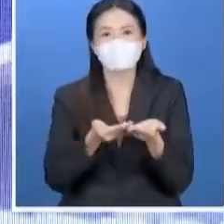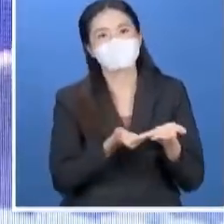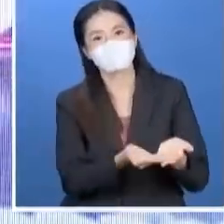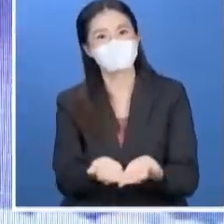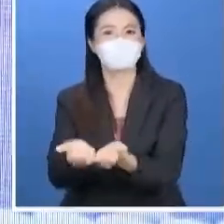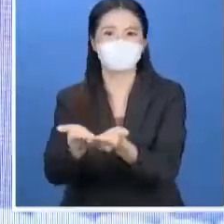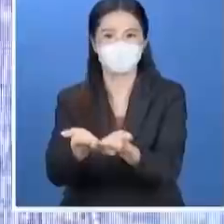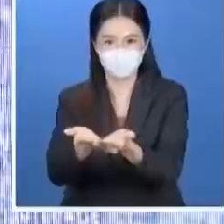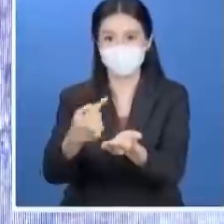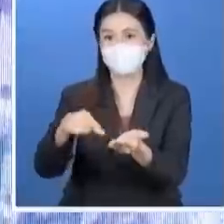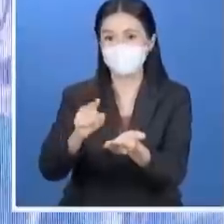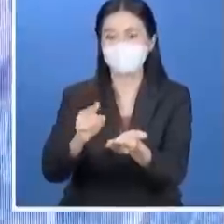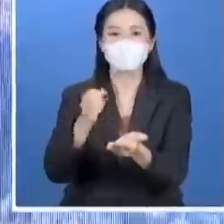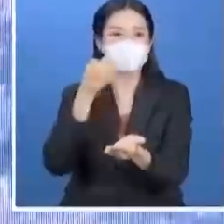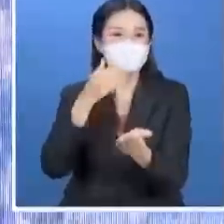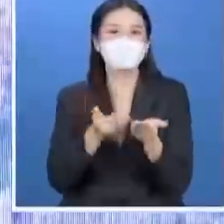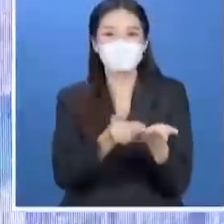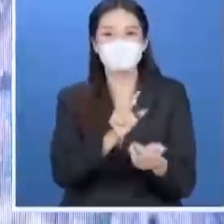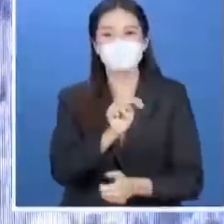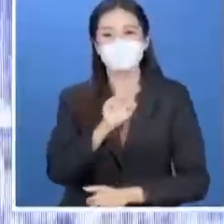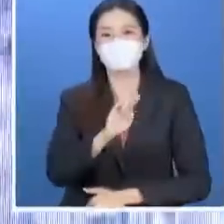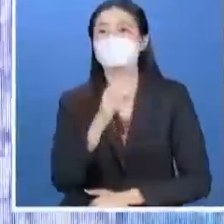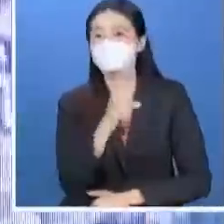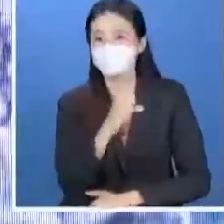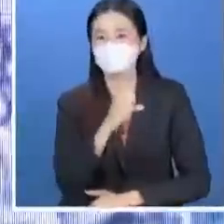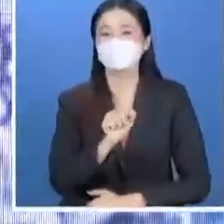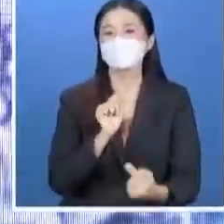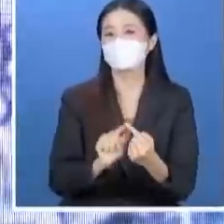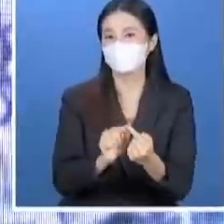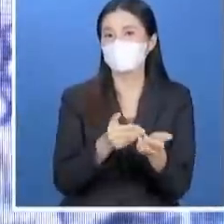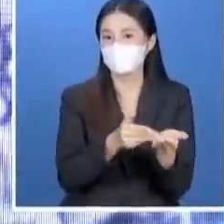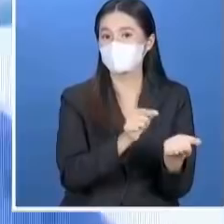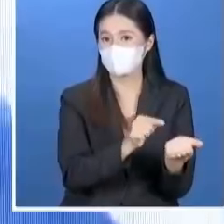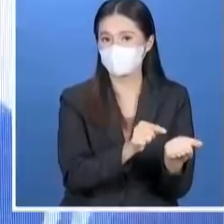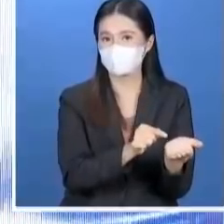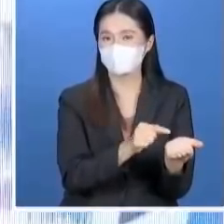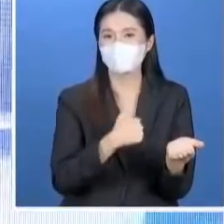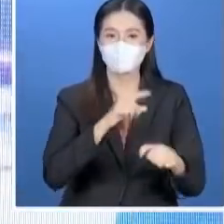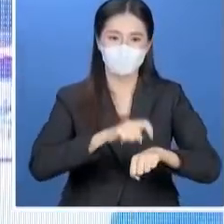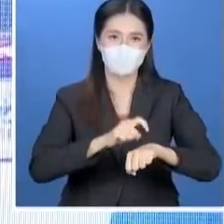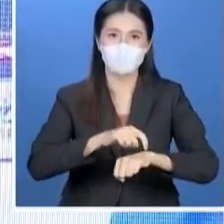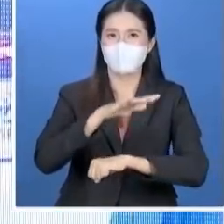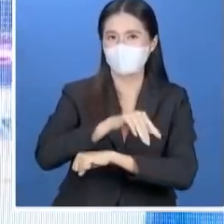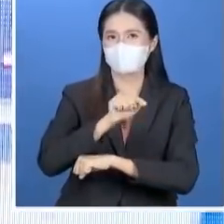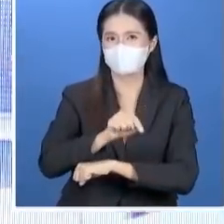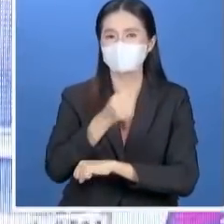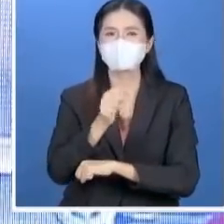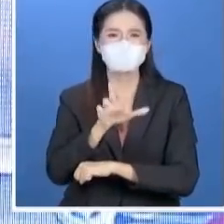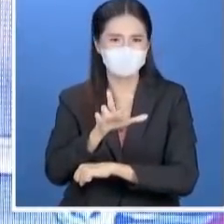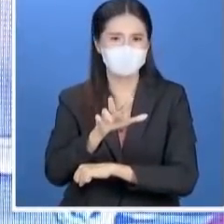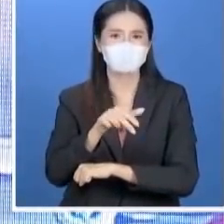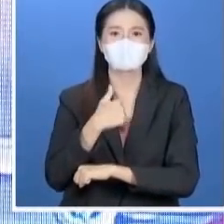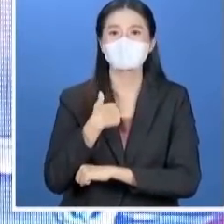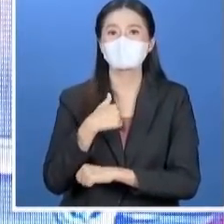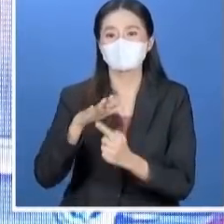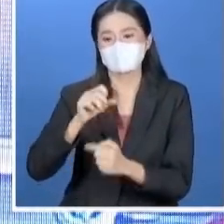ท่าเติมน้ำมันมุ่งหน้ากลับมาที่อู่เรือ NBC ตัดมาที่ฟากอู่เรือ NBC เวลา 17:13